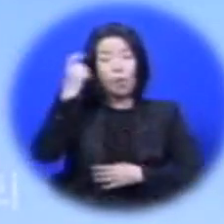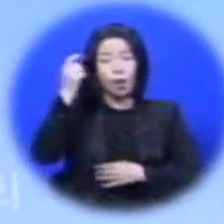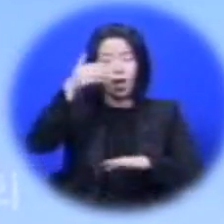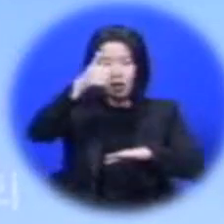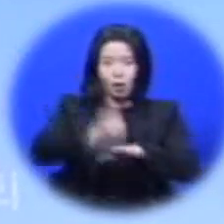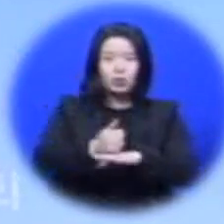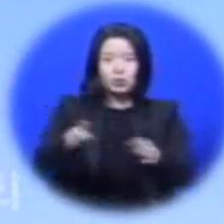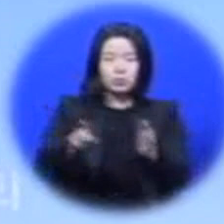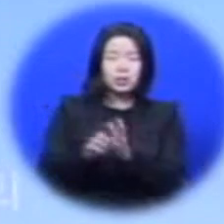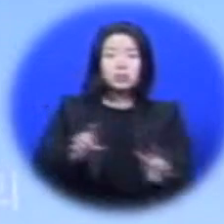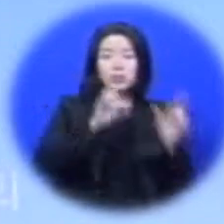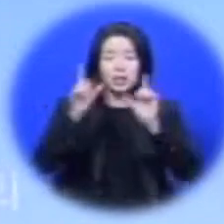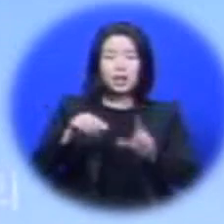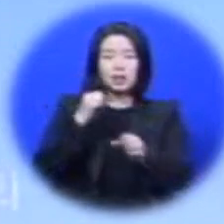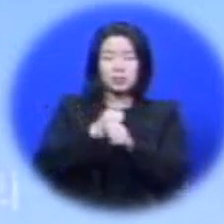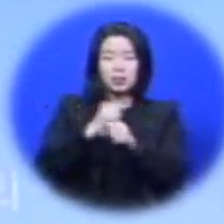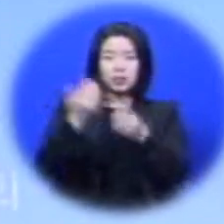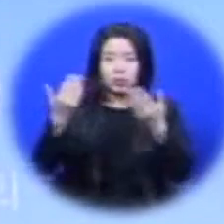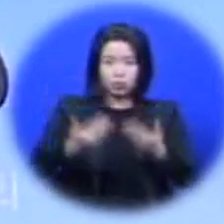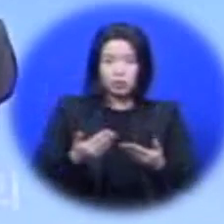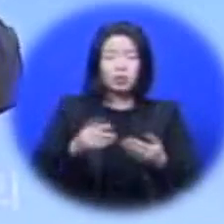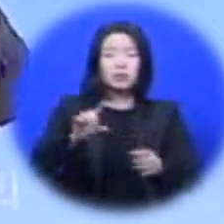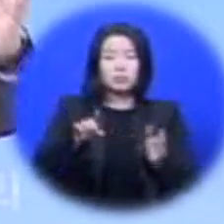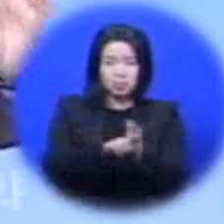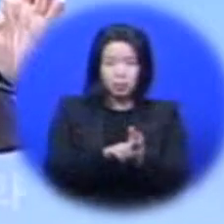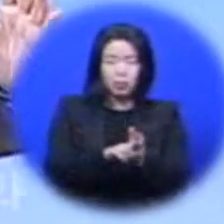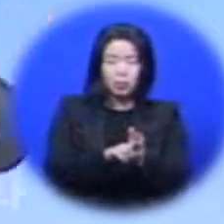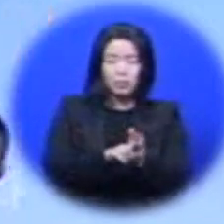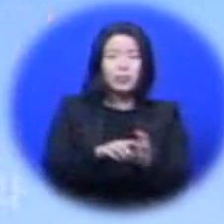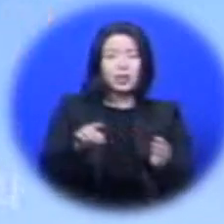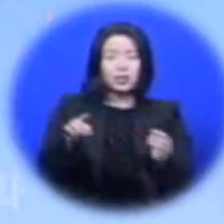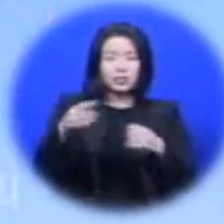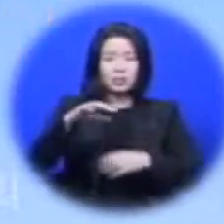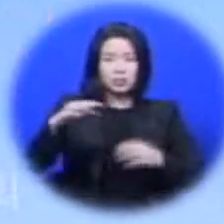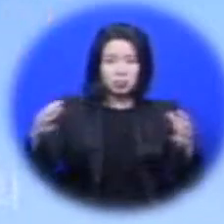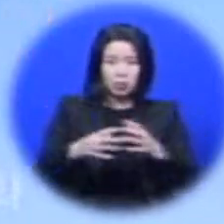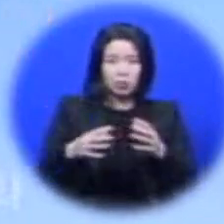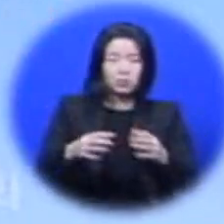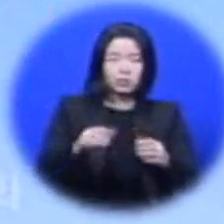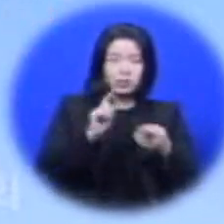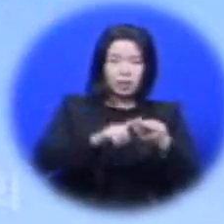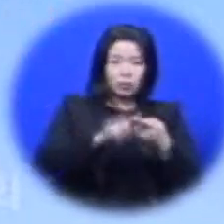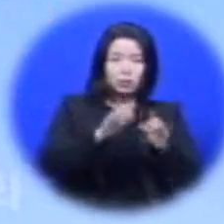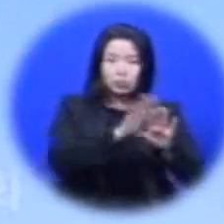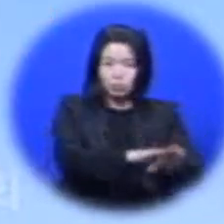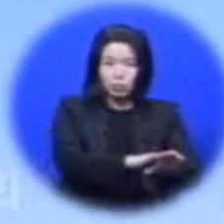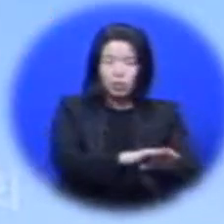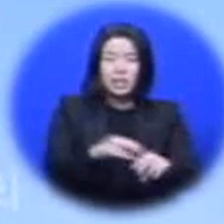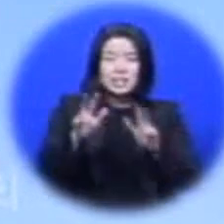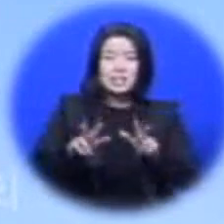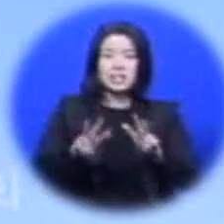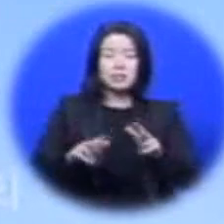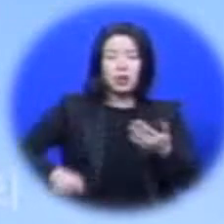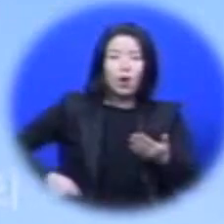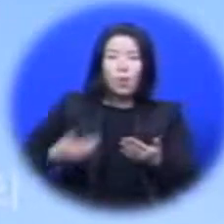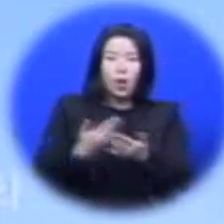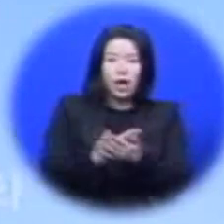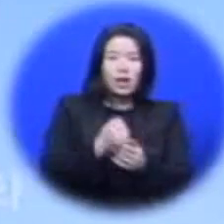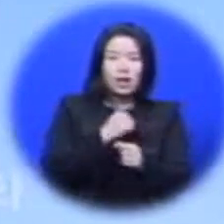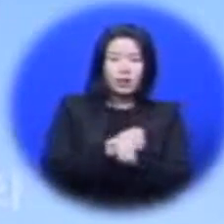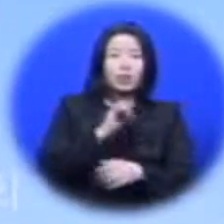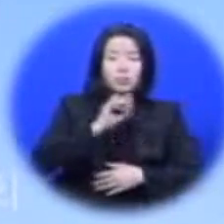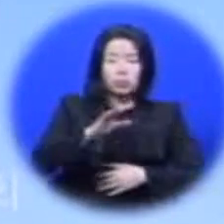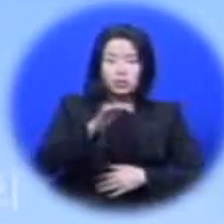결국은 믿음으로 살게 해주실 걸 믿고 이름은 믿음으로 사는 남자들의 모임이라고 하고, 그러나 지금은 회개할 것밖에